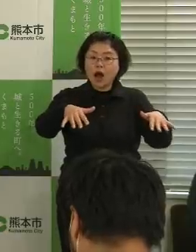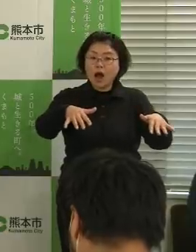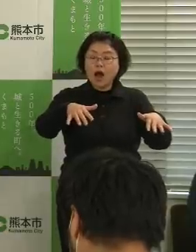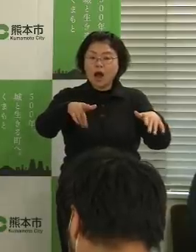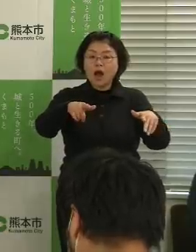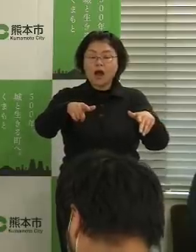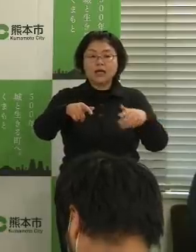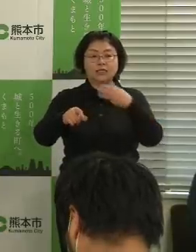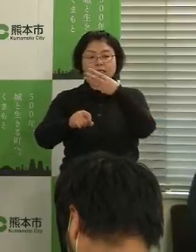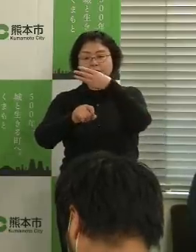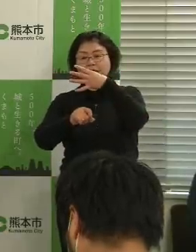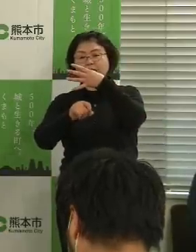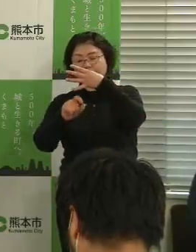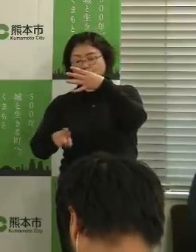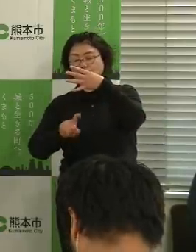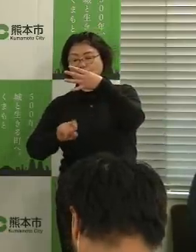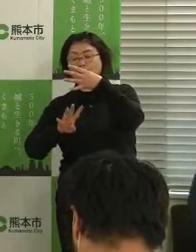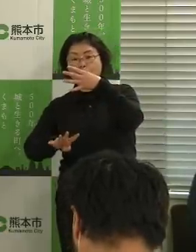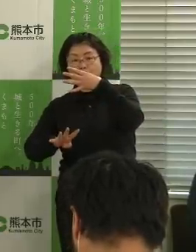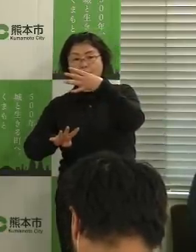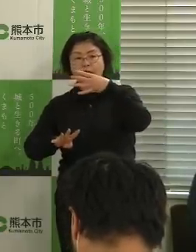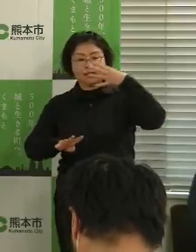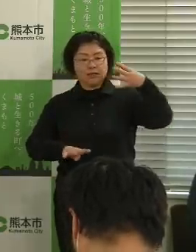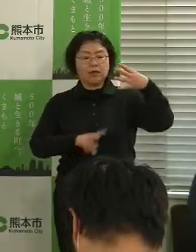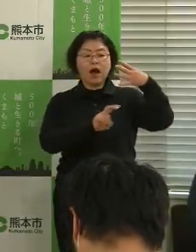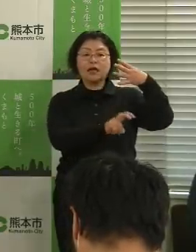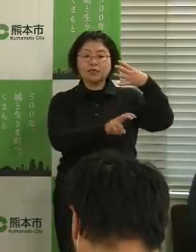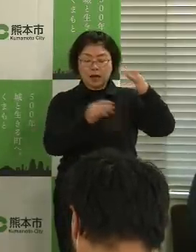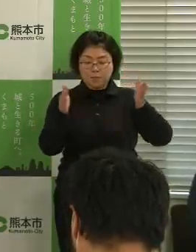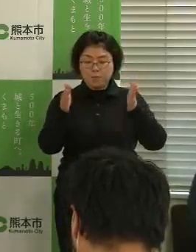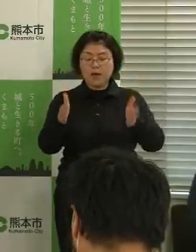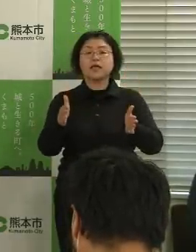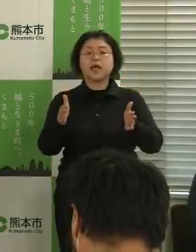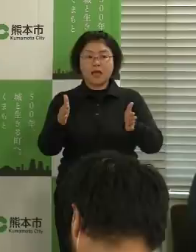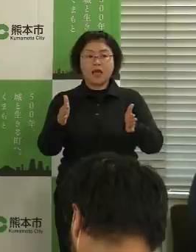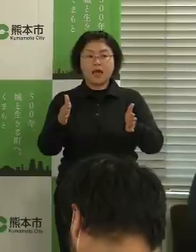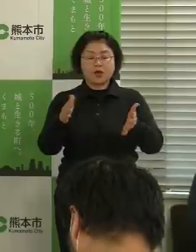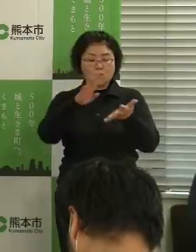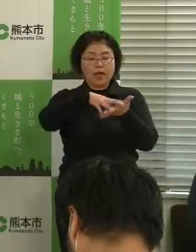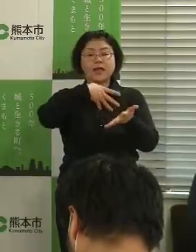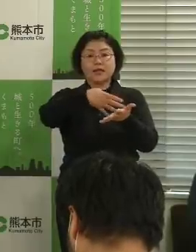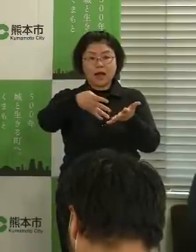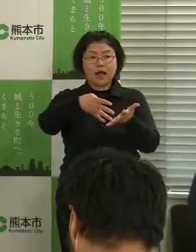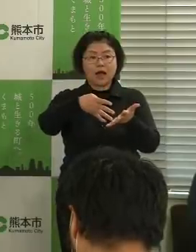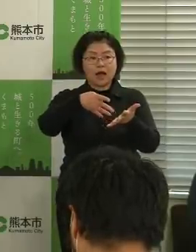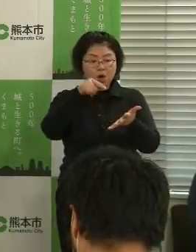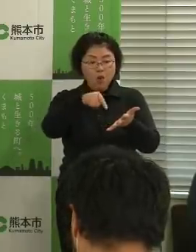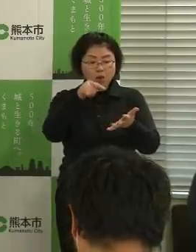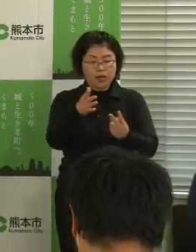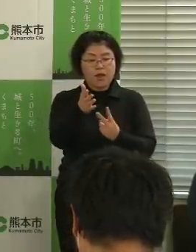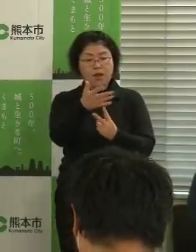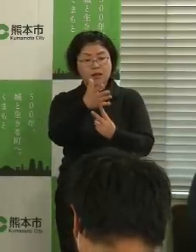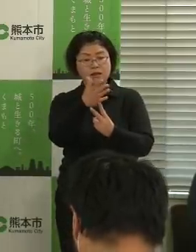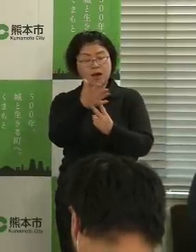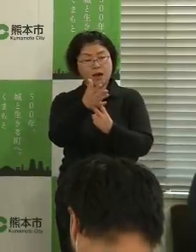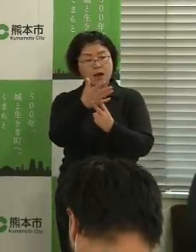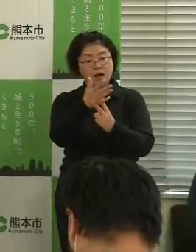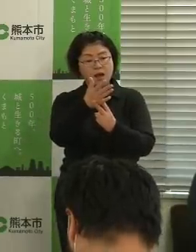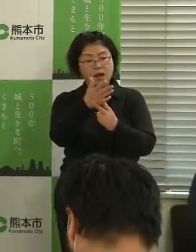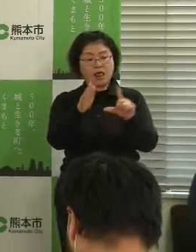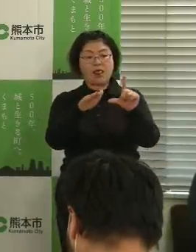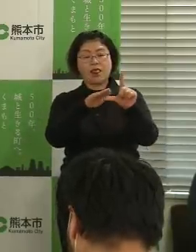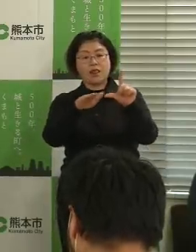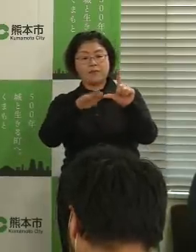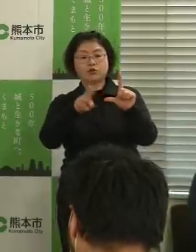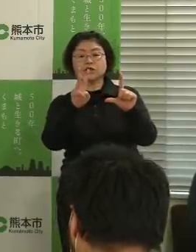月14日から4月20日までのデータをもとに区切って判断を、このレベル3警報、